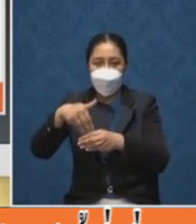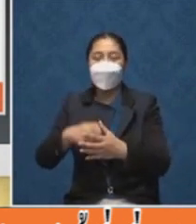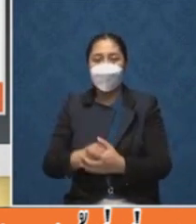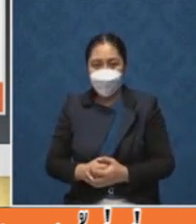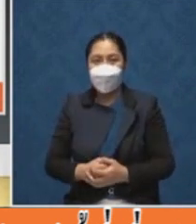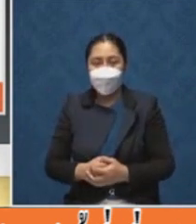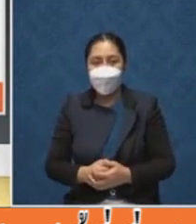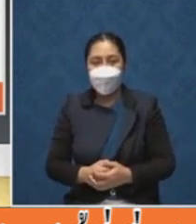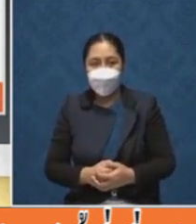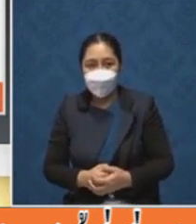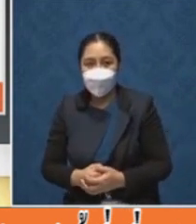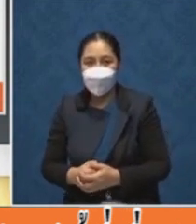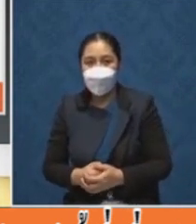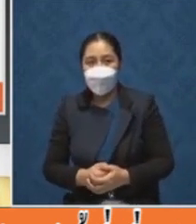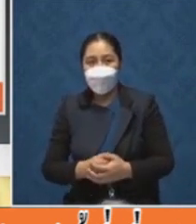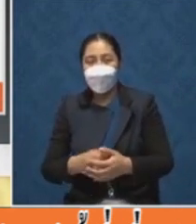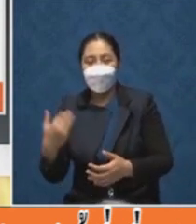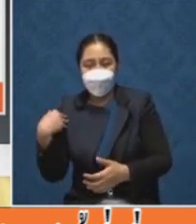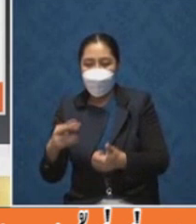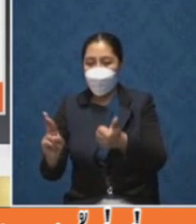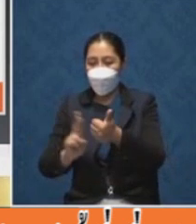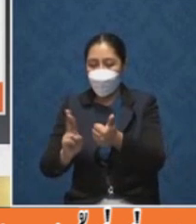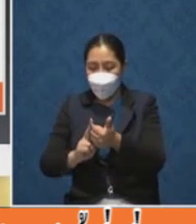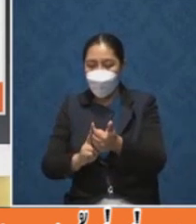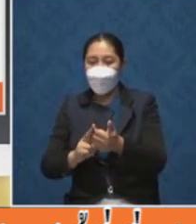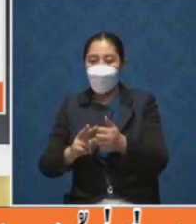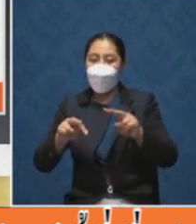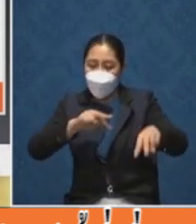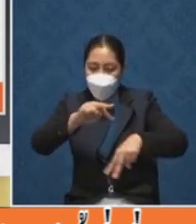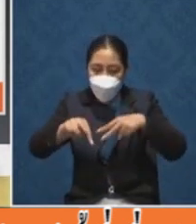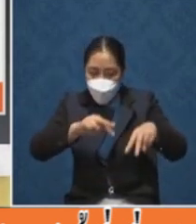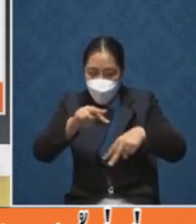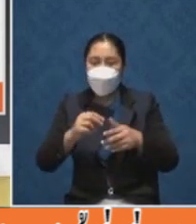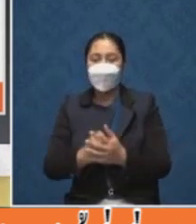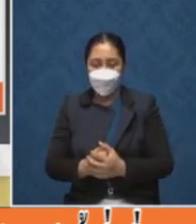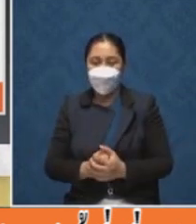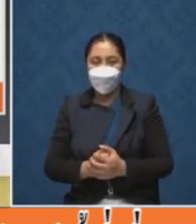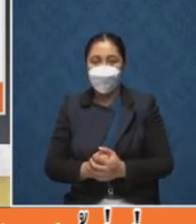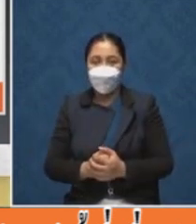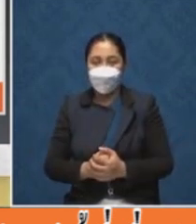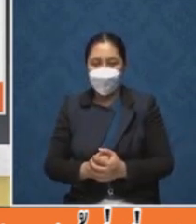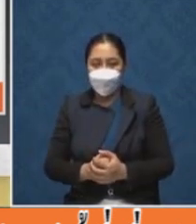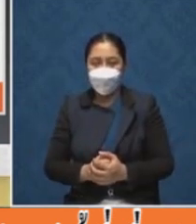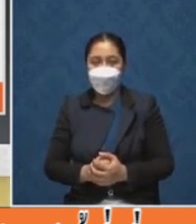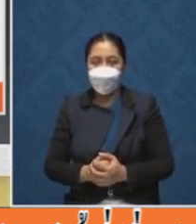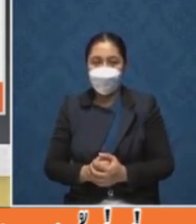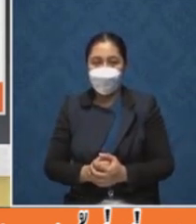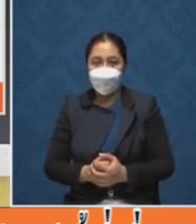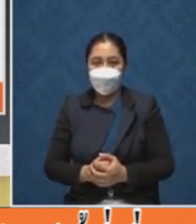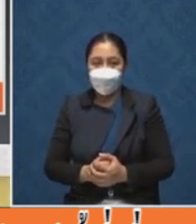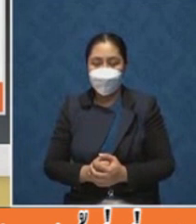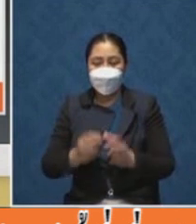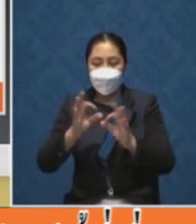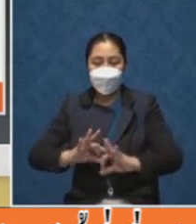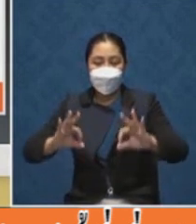บับก่อนหน้านะคะแล้วก็ให้รองนายกไปคุมแทนนะคะซึ่งก็ยังคงเป็นที่หน้ากังขาเช่นเดียวกันค่ะ